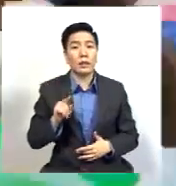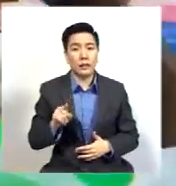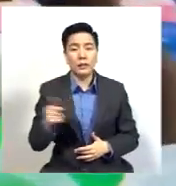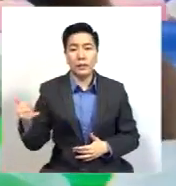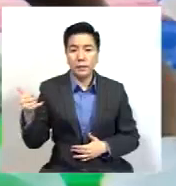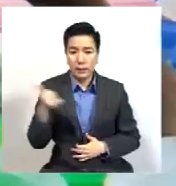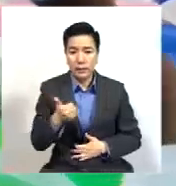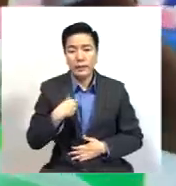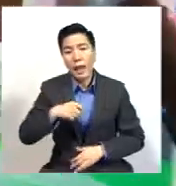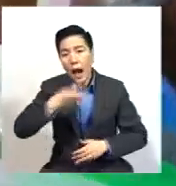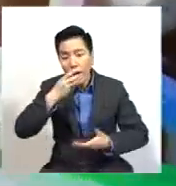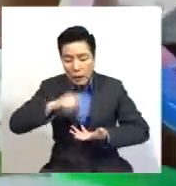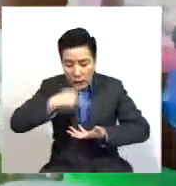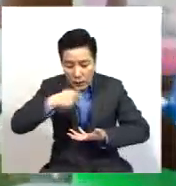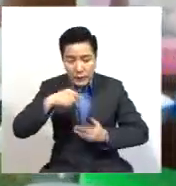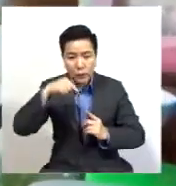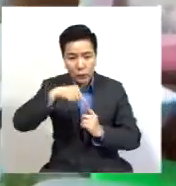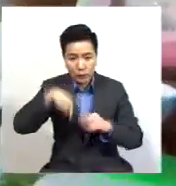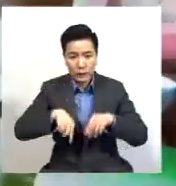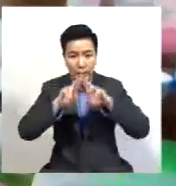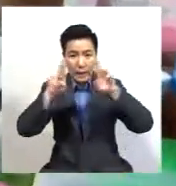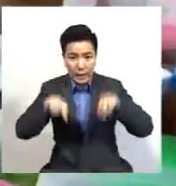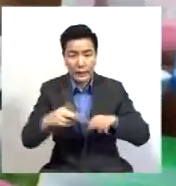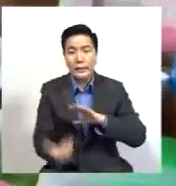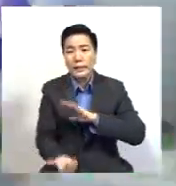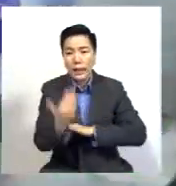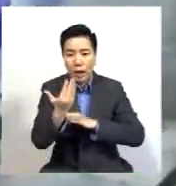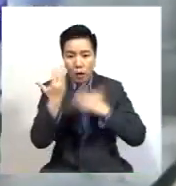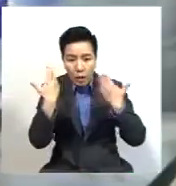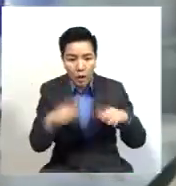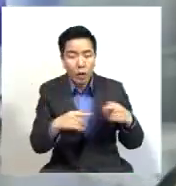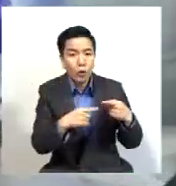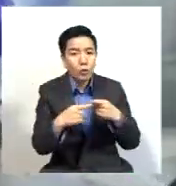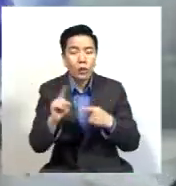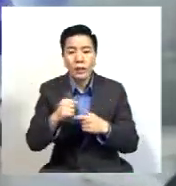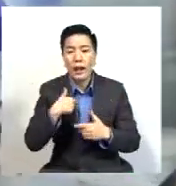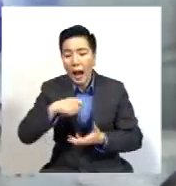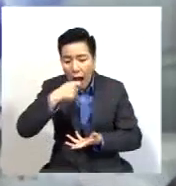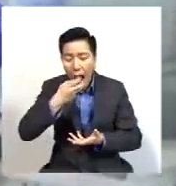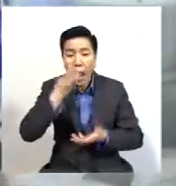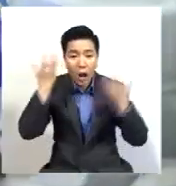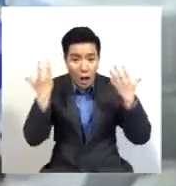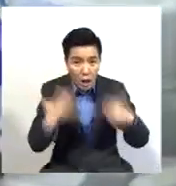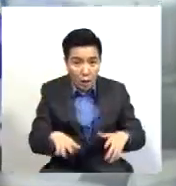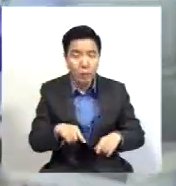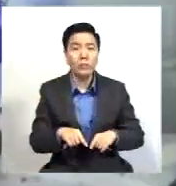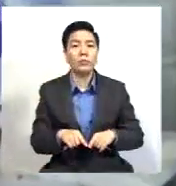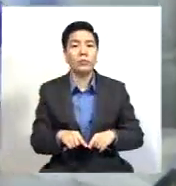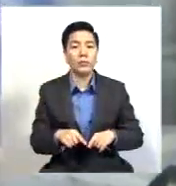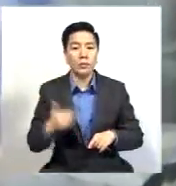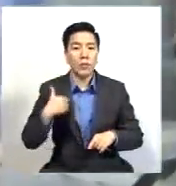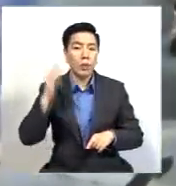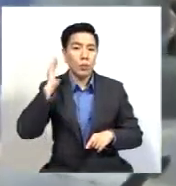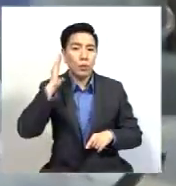ยเพิ่งจะเข้ามาทานข้าวมันไก่ที่ร้านในช่วงเช้าจากนั้นนะฮะพอคุณประสิทธิชัยกินข้าวมันไก่เสร็จปุ๊บเนี่ยนะ